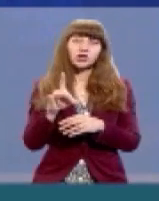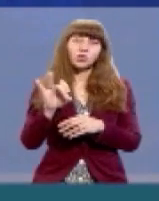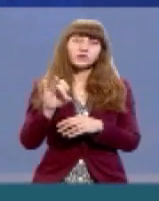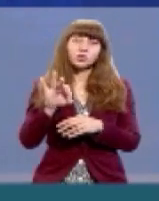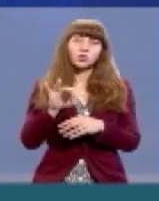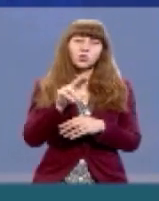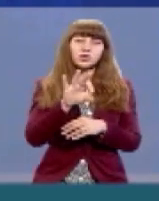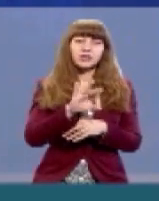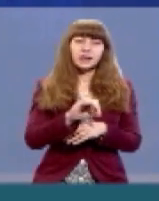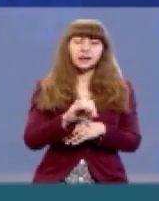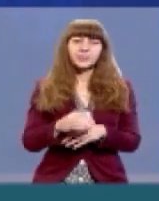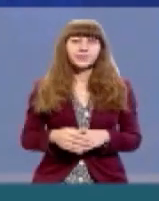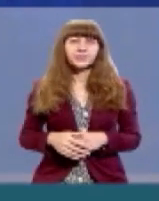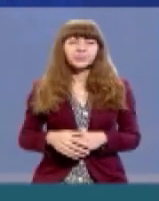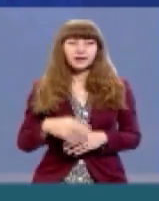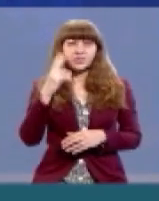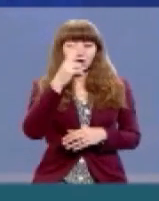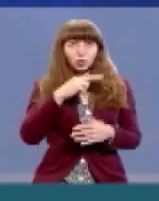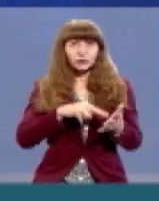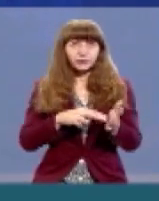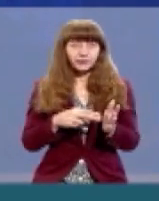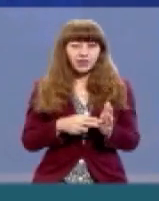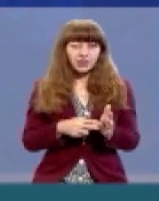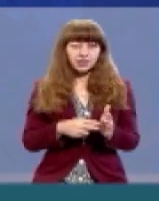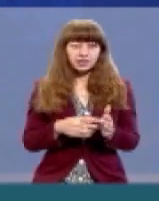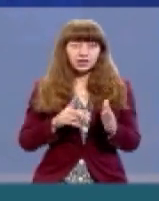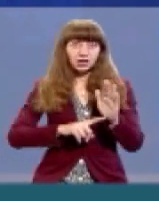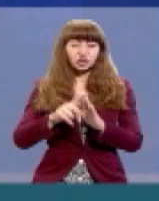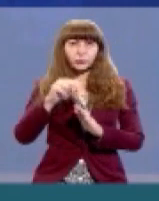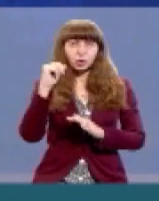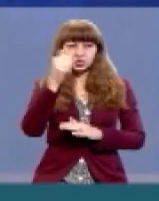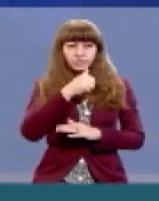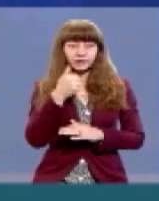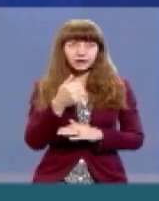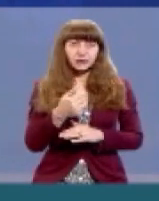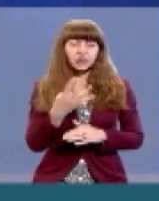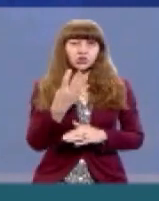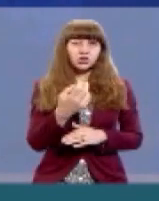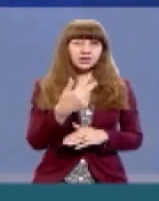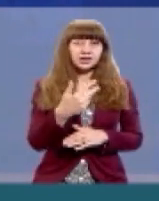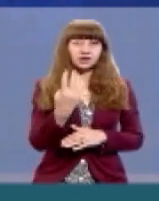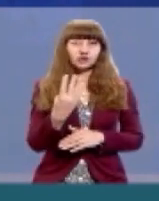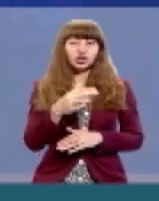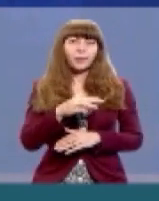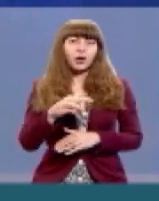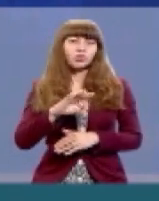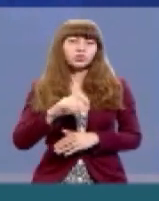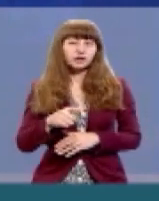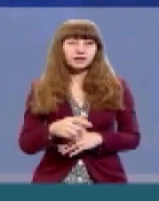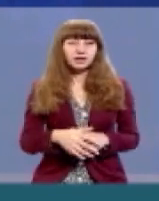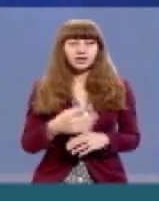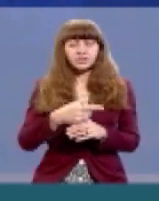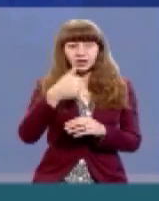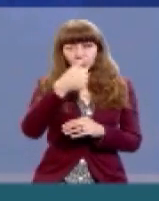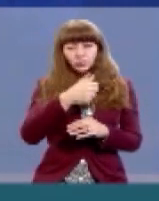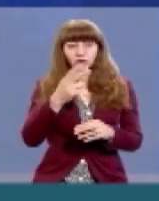Чайковское. Проект тоже двухгодичный, начато было в прошлом году. Общая сметная стоимость 434 миллиона тенге. В